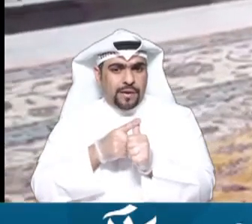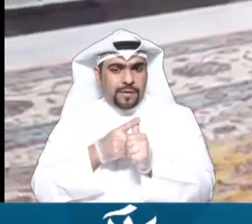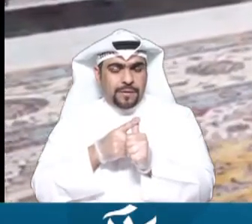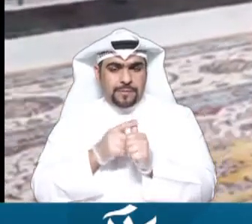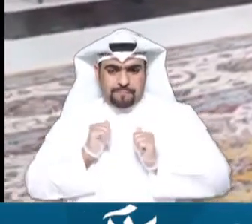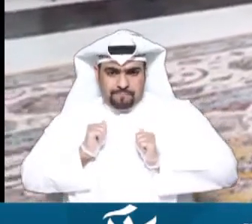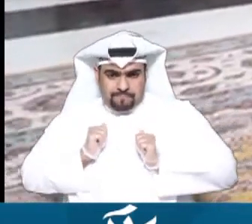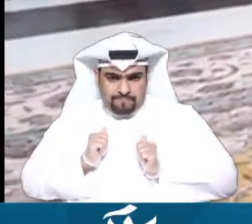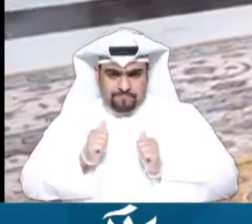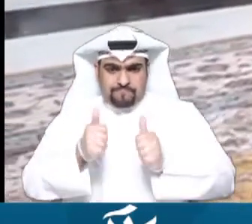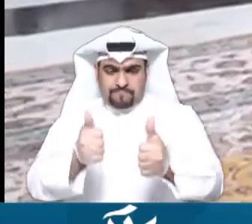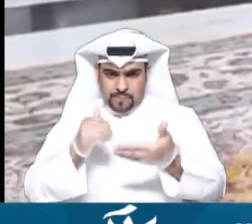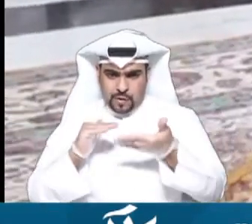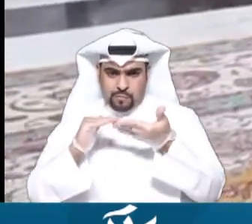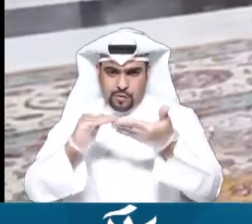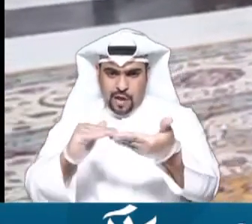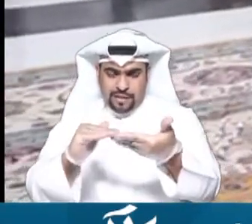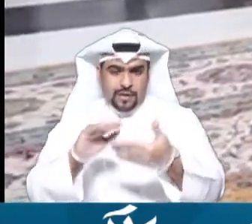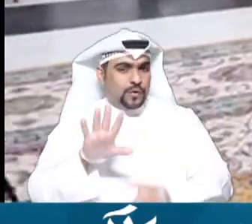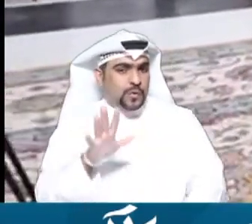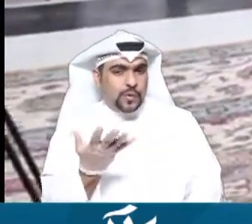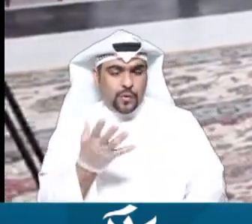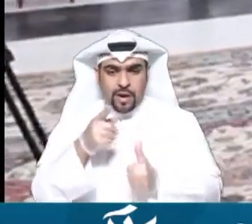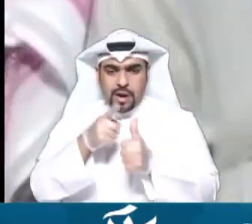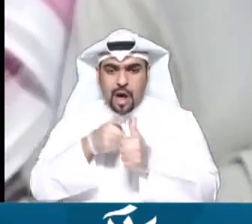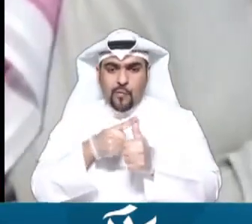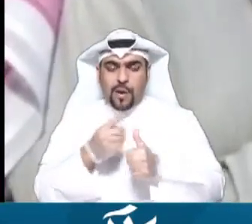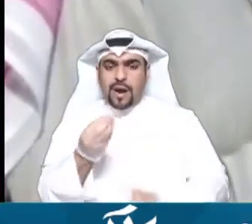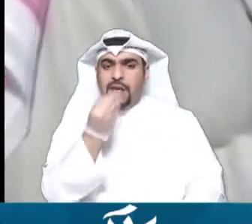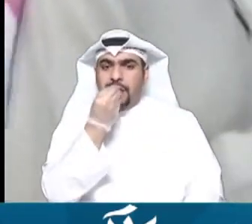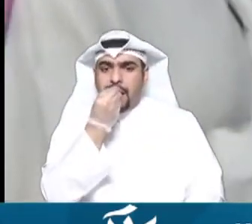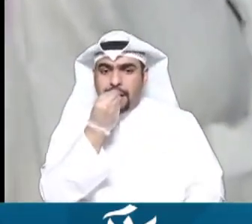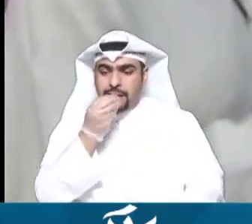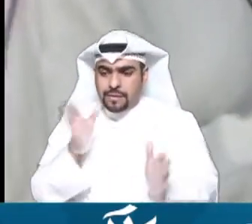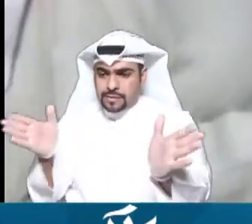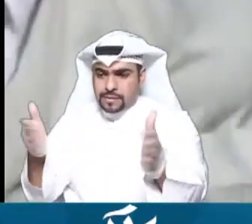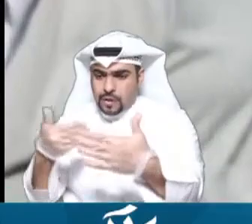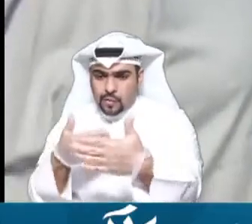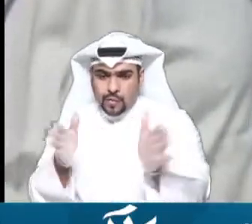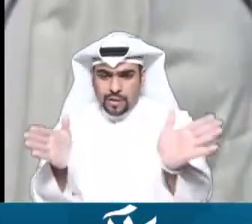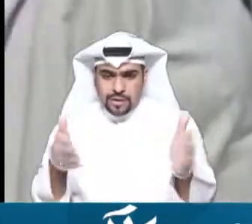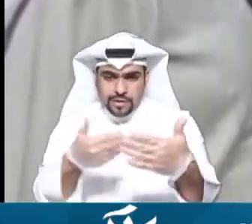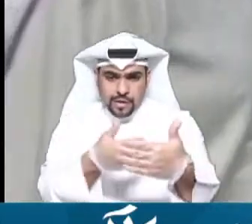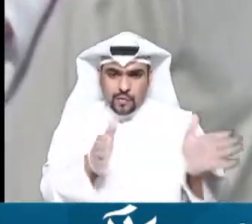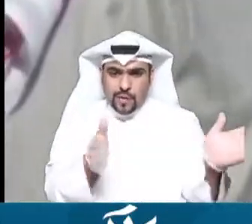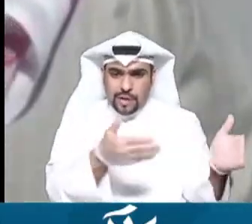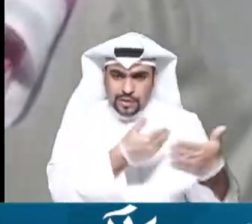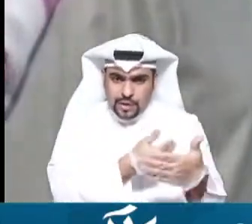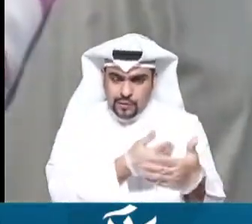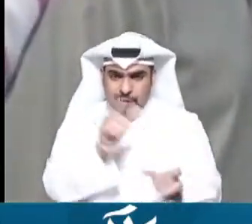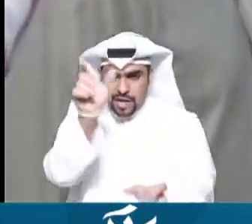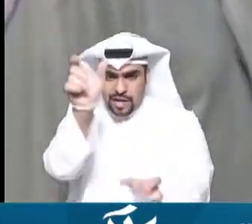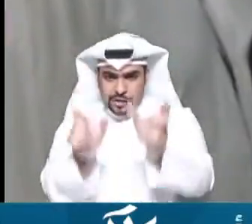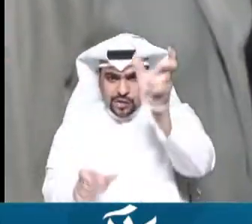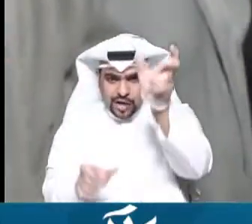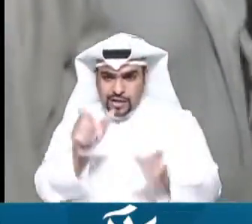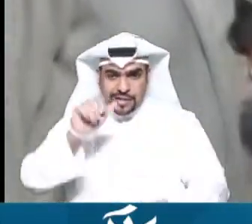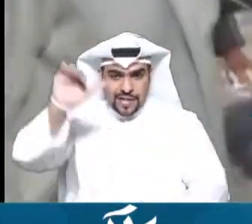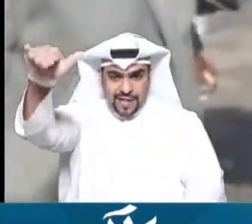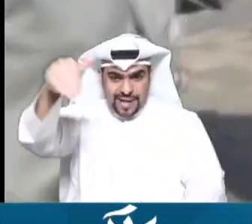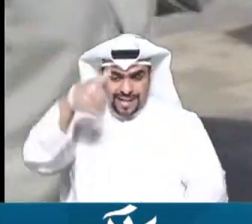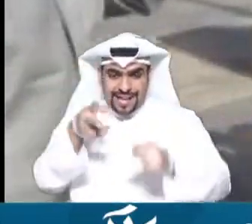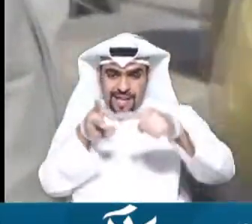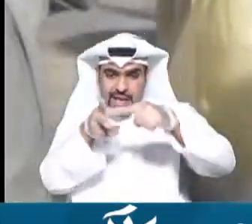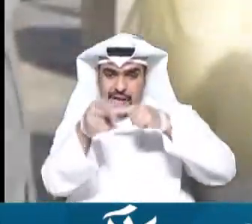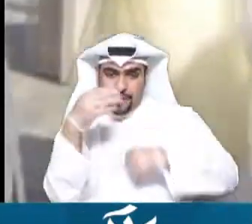هذه الفترة توفير الوجبات الغذائية لموظفي الدولة ومراجعي منطقة أرض المعارض لإتمام